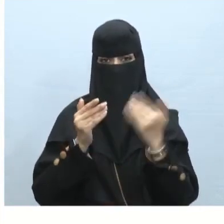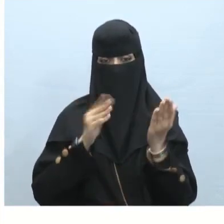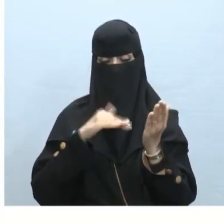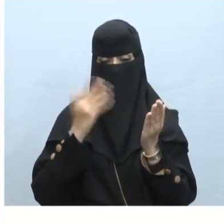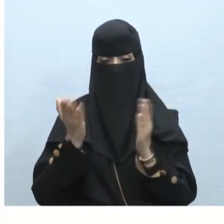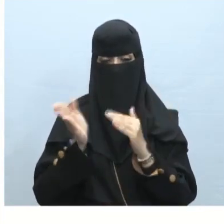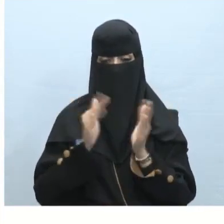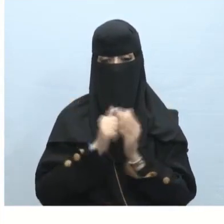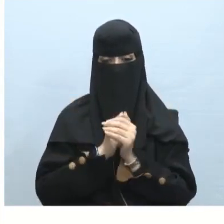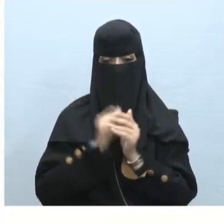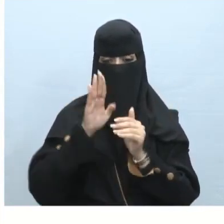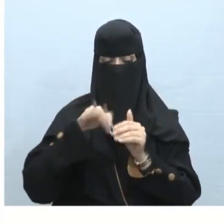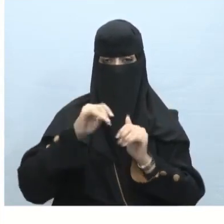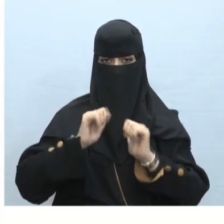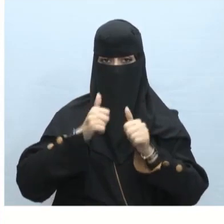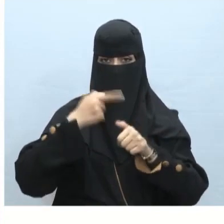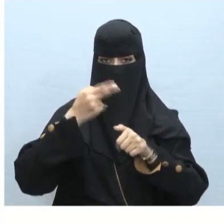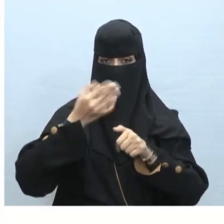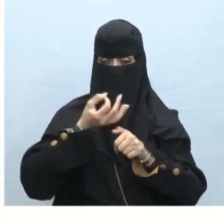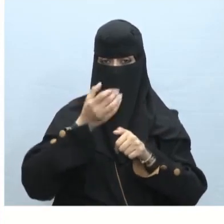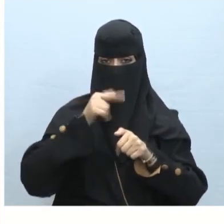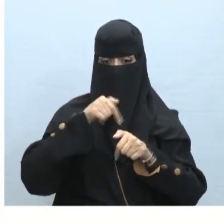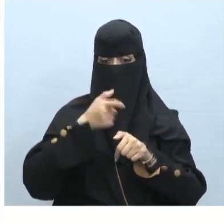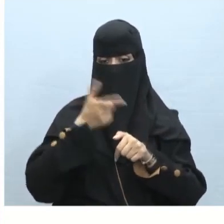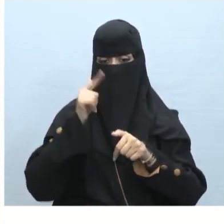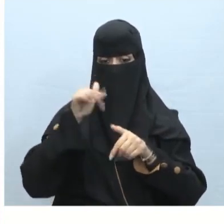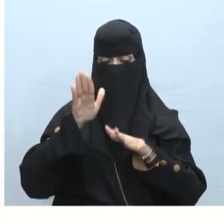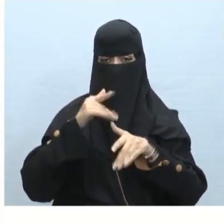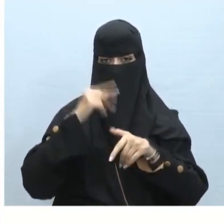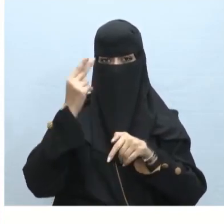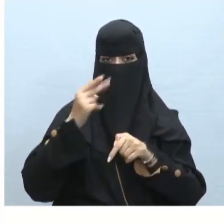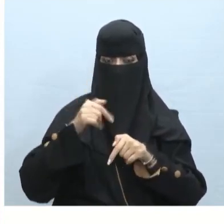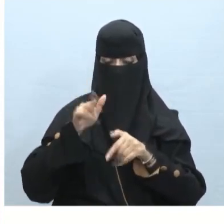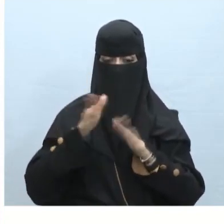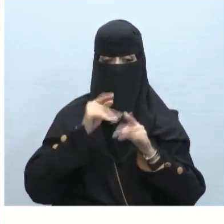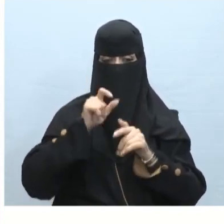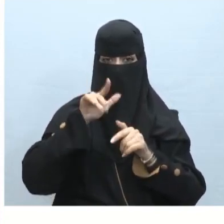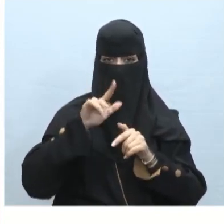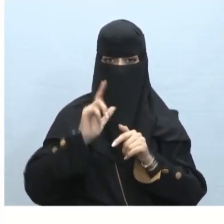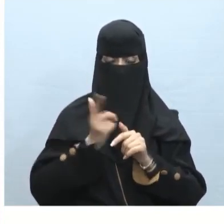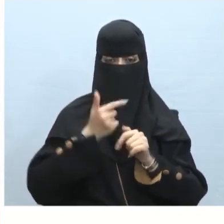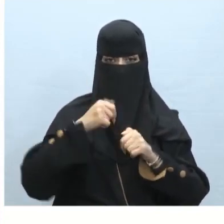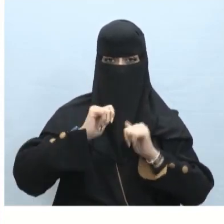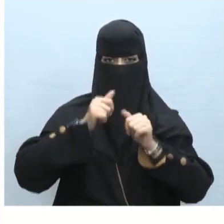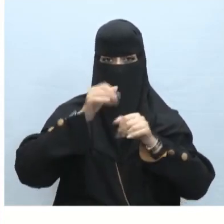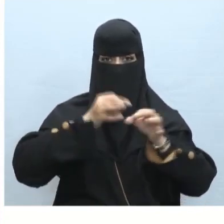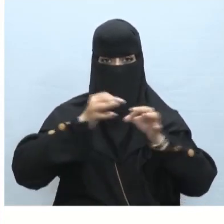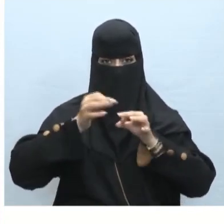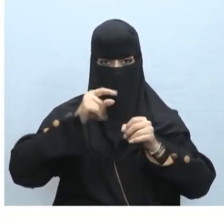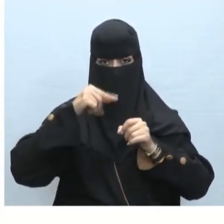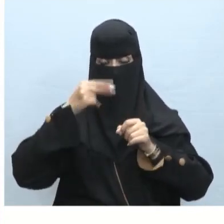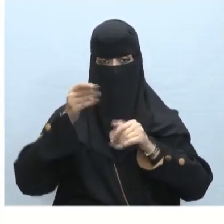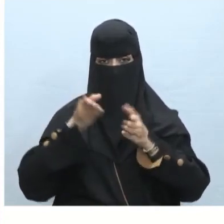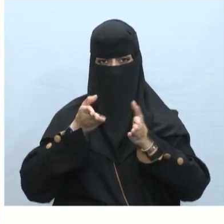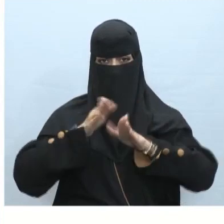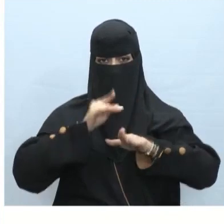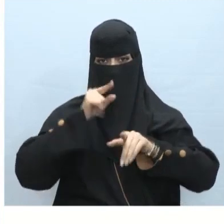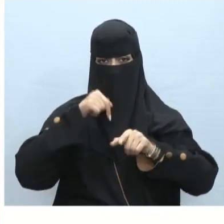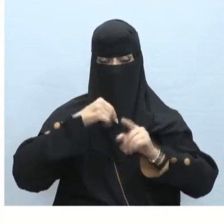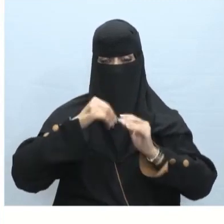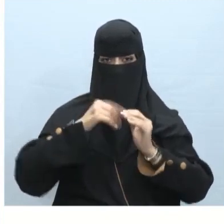الى اليمين كذلك تحدثنا عن تحرير رسم سمارت ارت وذكرنا انه يمكنك تنسيق رسم سمارت ارت